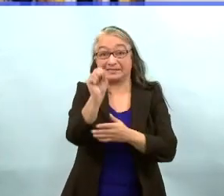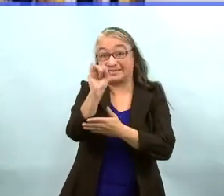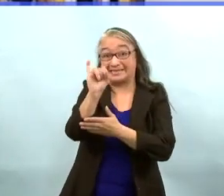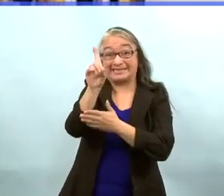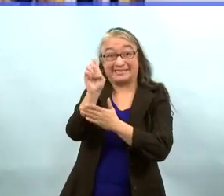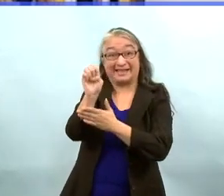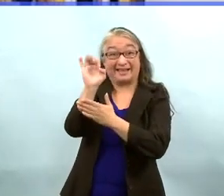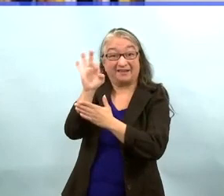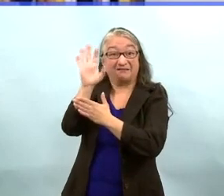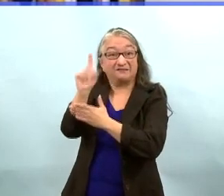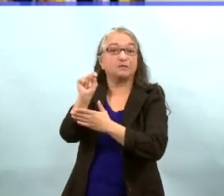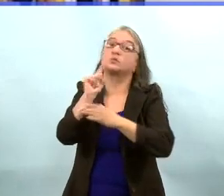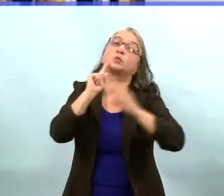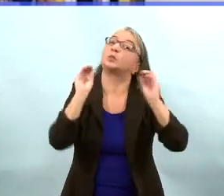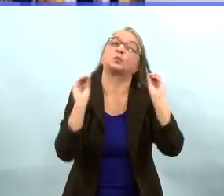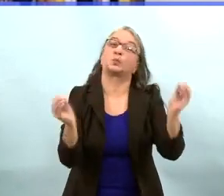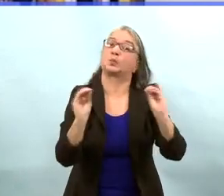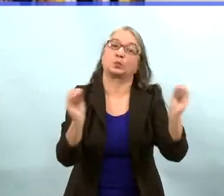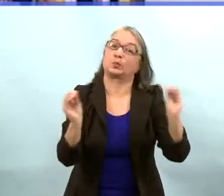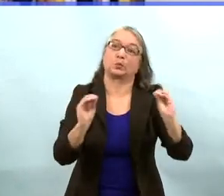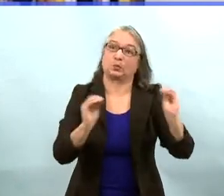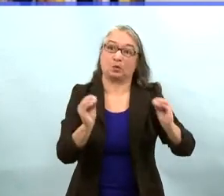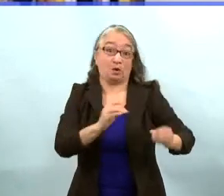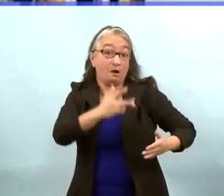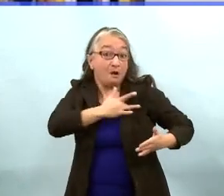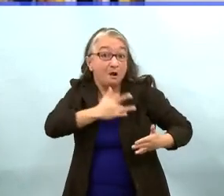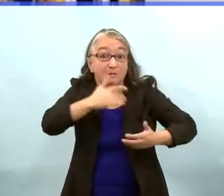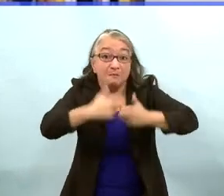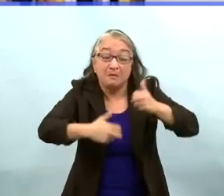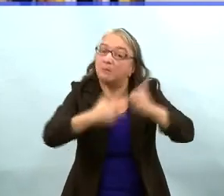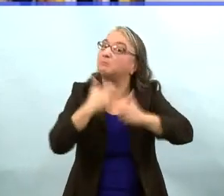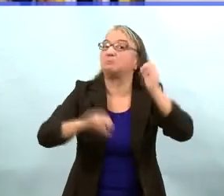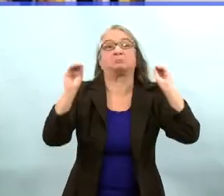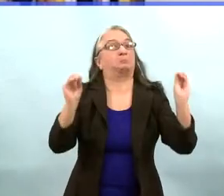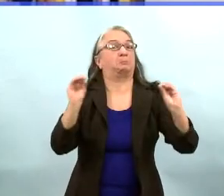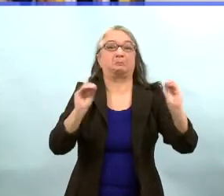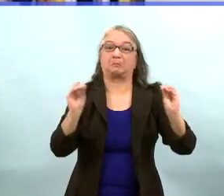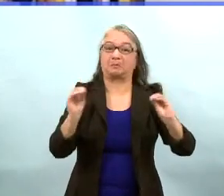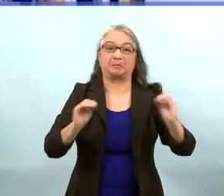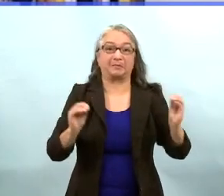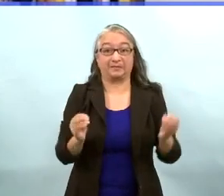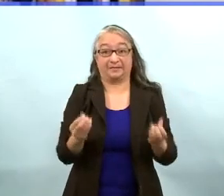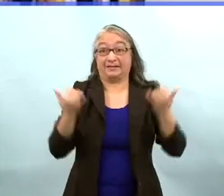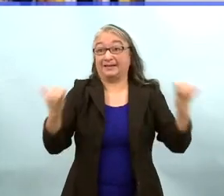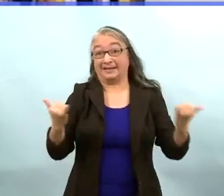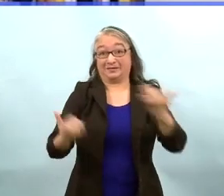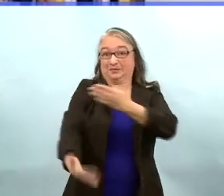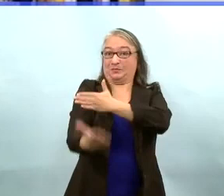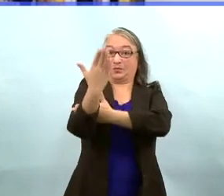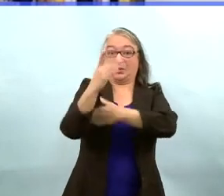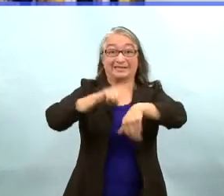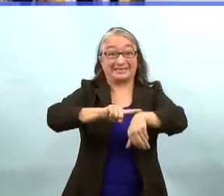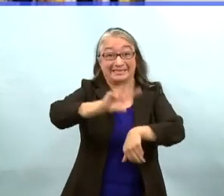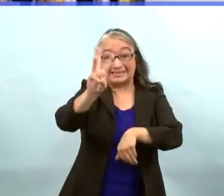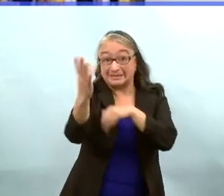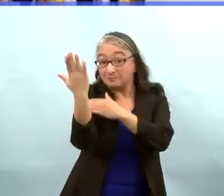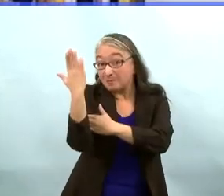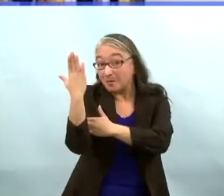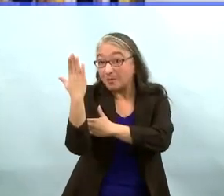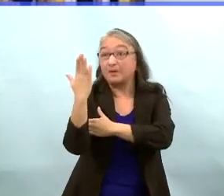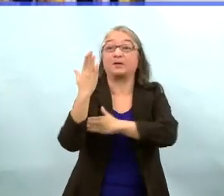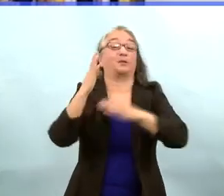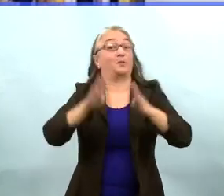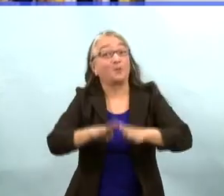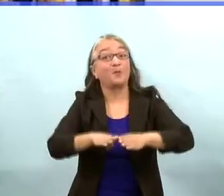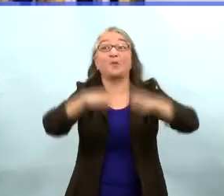péricardite qui ont été identifiés dans aucun des essais. Alors, à 6 heures ce matin, on a ouvert les rendez-vous par l'intermédiaire de nos centres d'appel